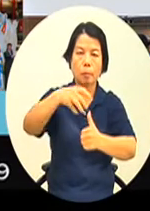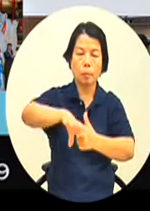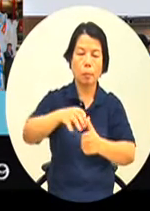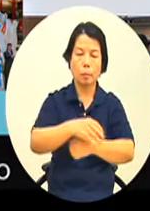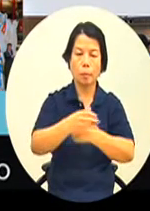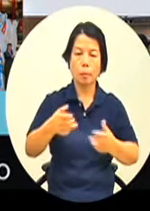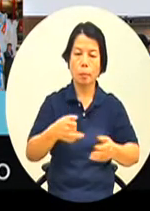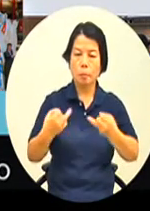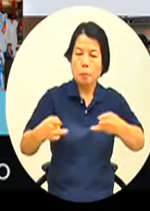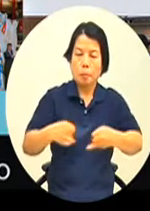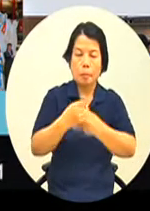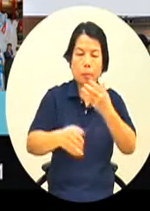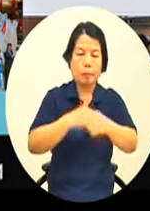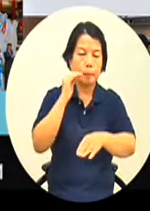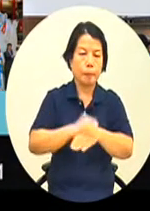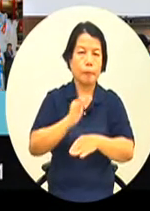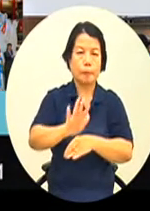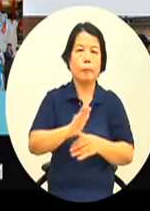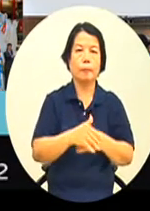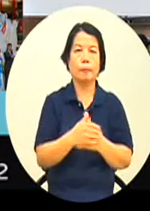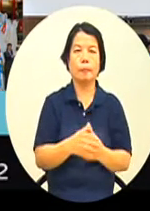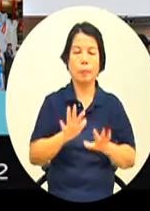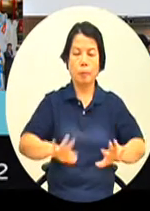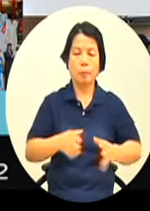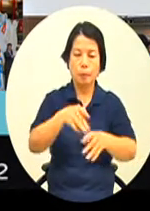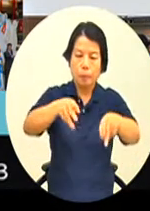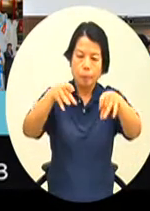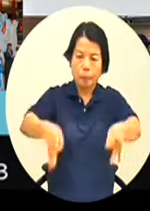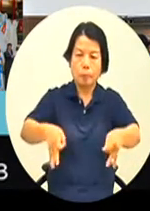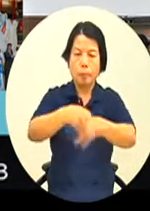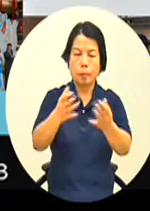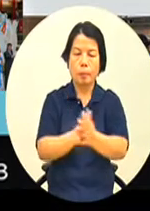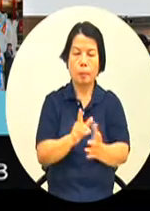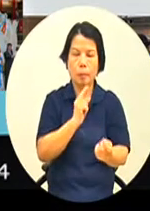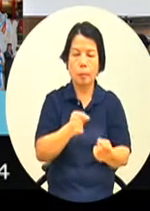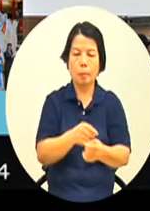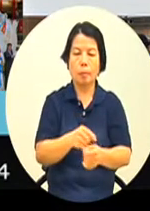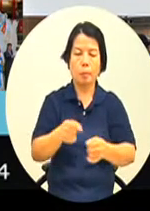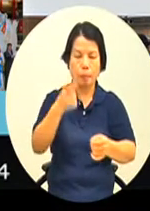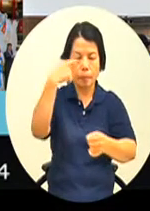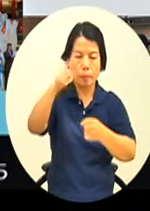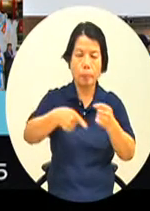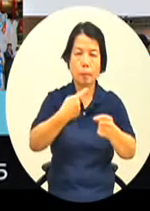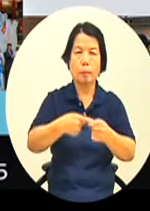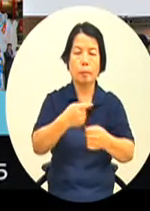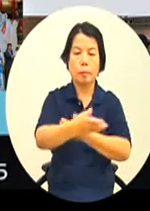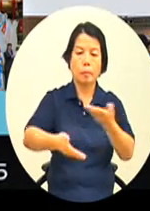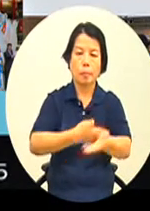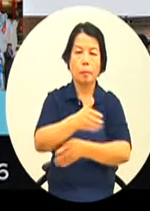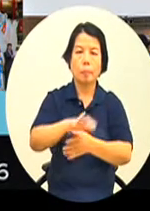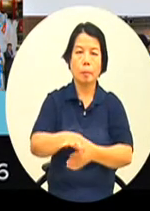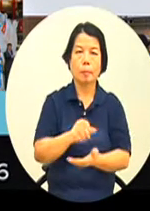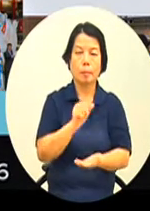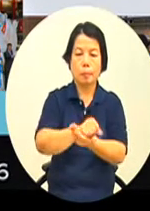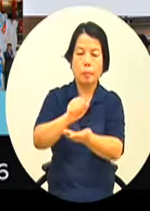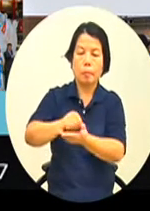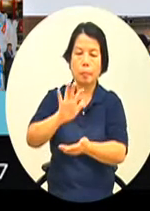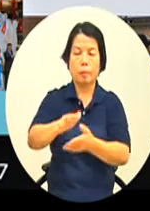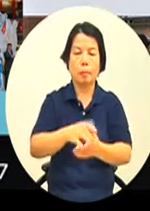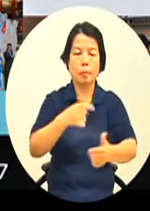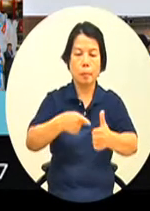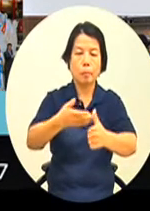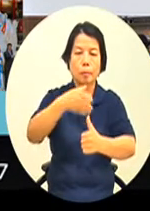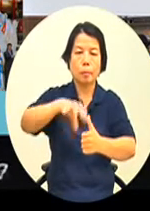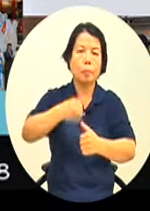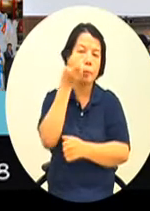哦。那所以我们今年哈继续签订的这个交流合作备忘录哦，那明年这交流合作备忘录将是以教育跟观